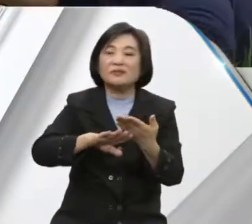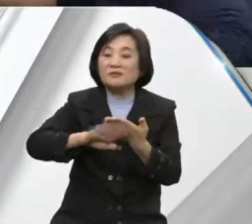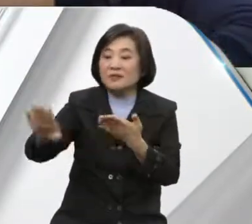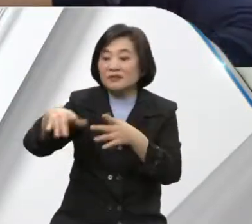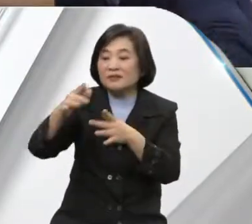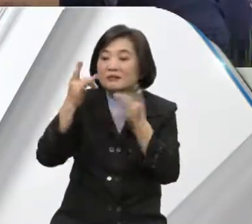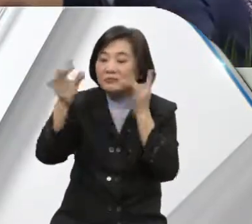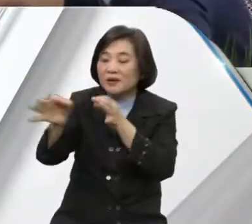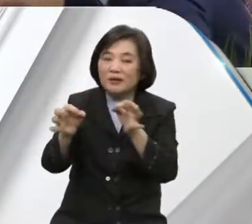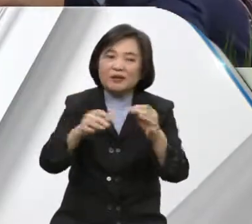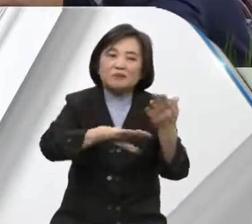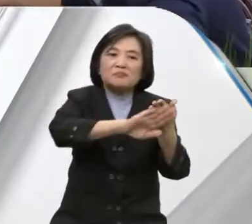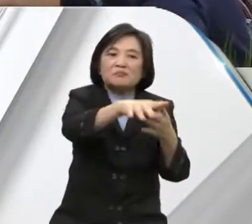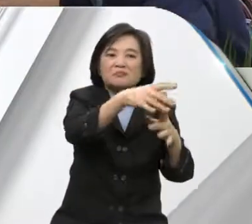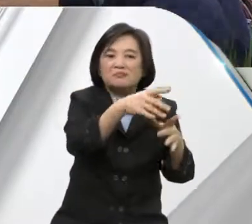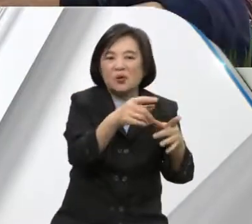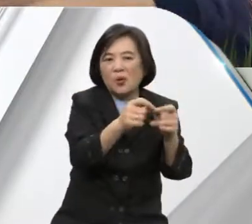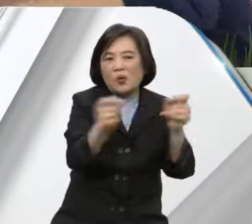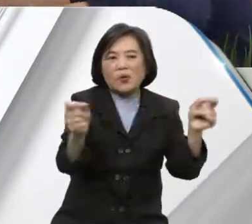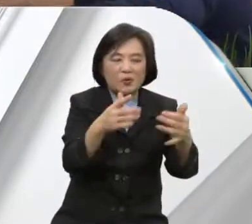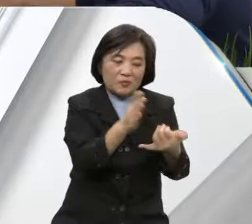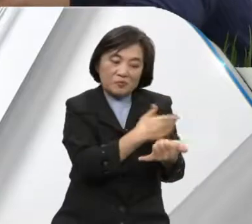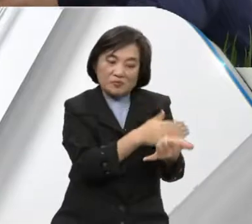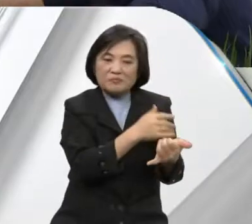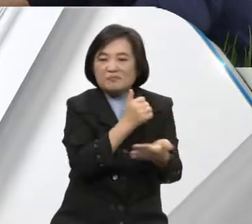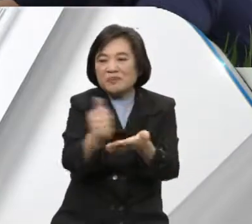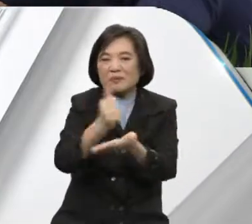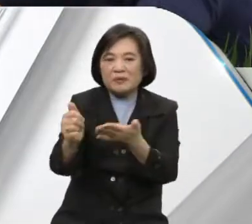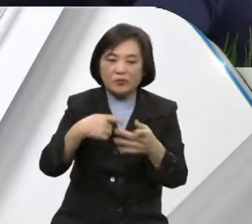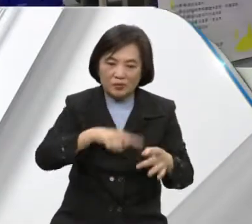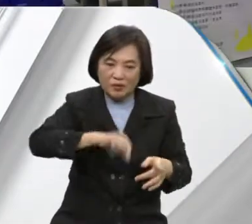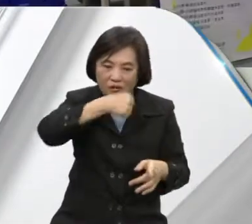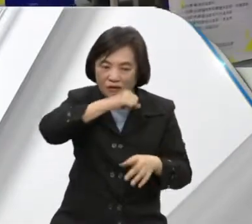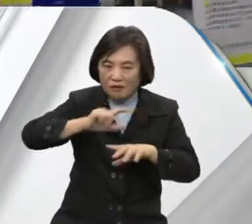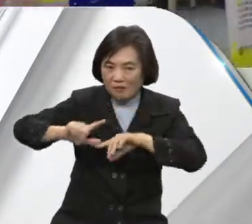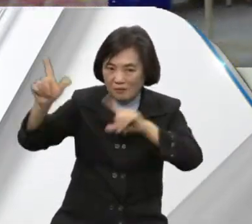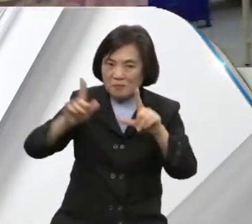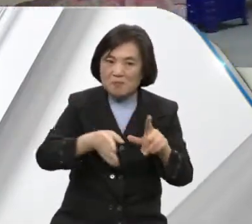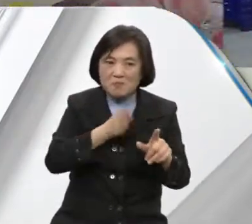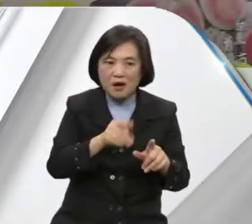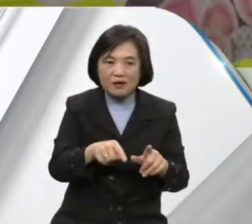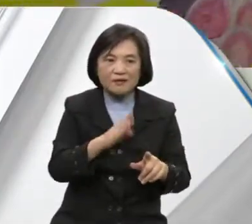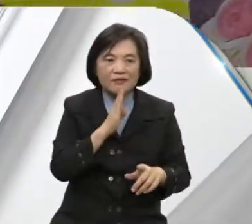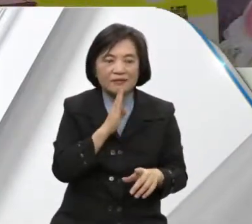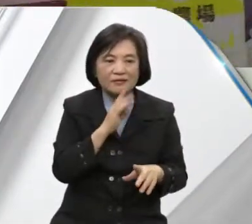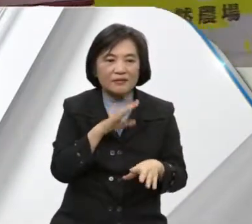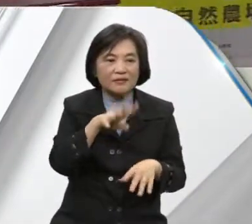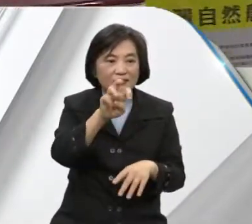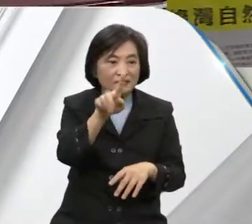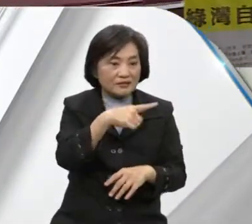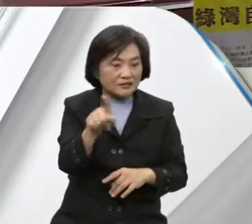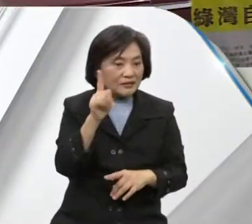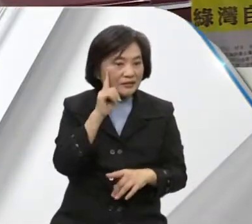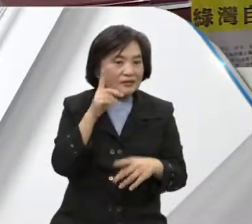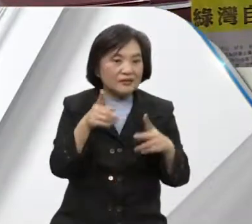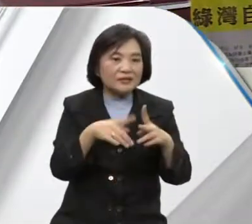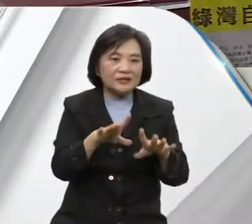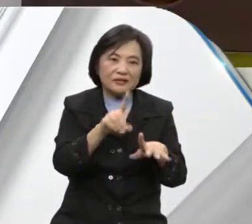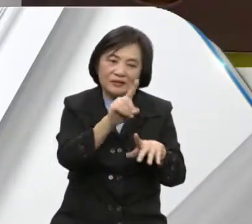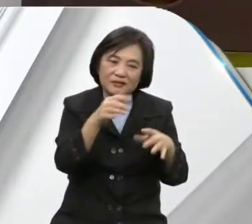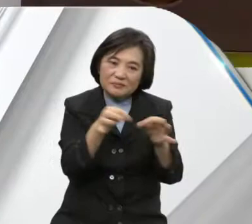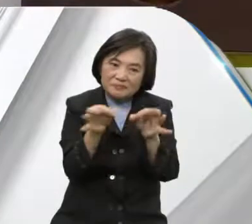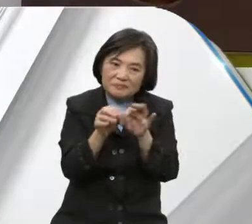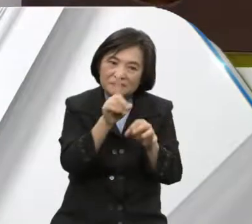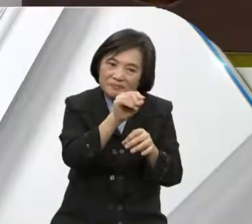运过来的，那种吃起来那种口感是绝对不会一样的。 什么司机推动收农？搭三年一万多十